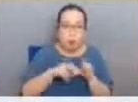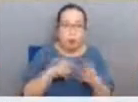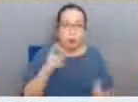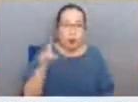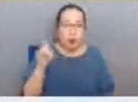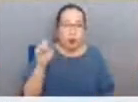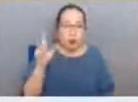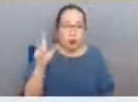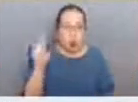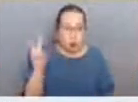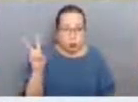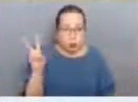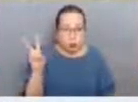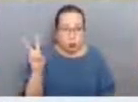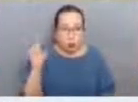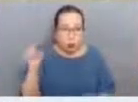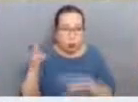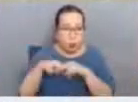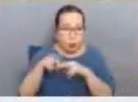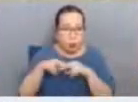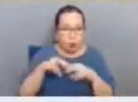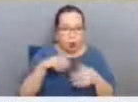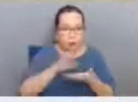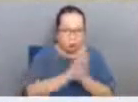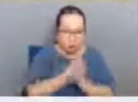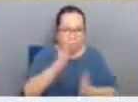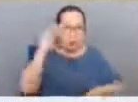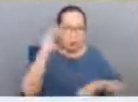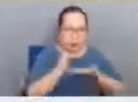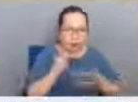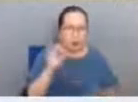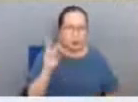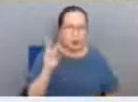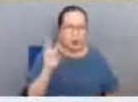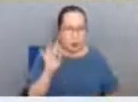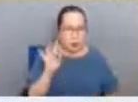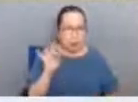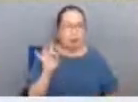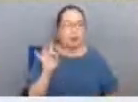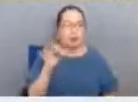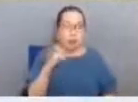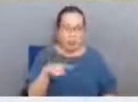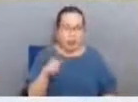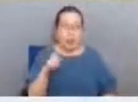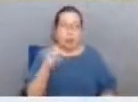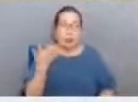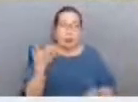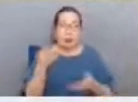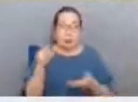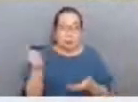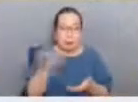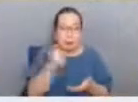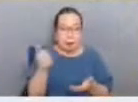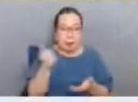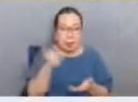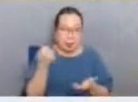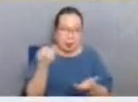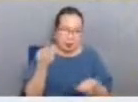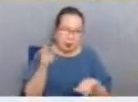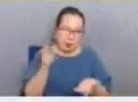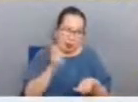2020 ay nasa 3,112 na ang naitalang mga kaso ng COVID-19 sa buong Rion 11, kung